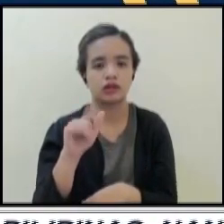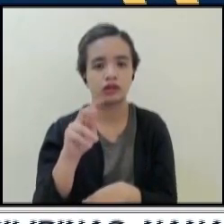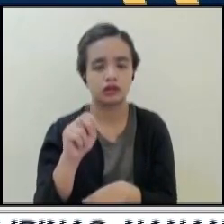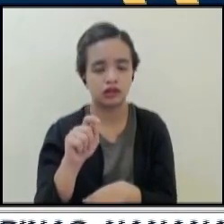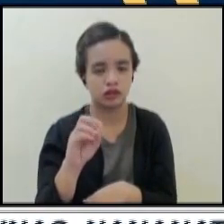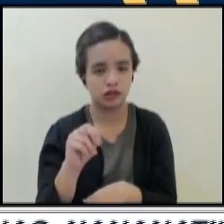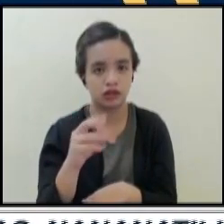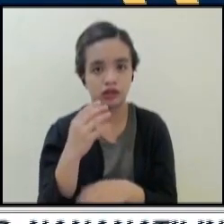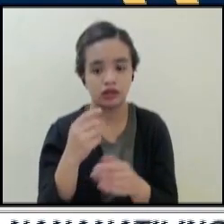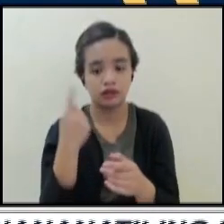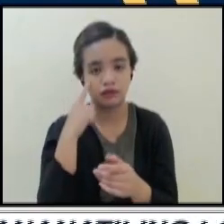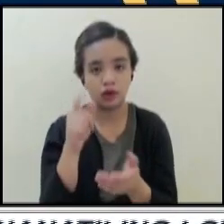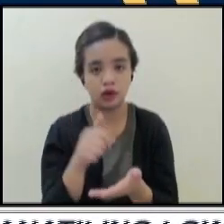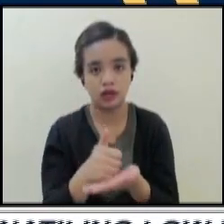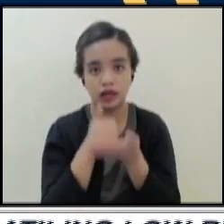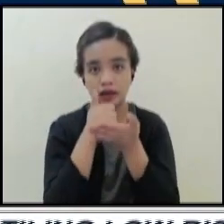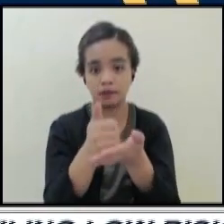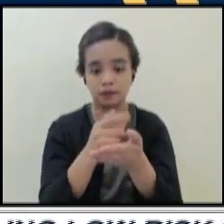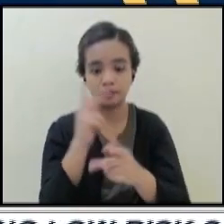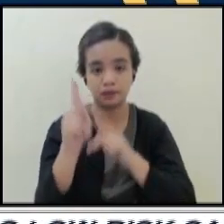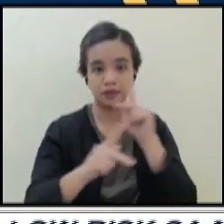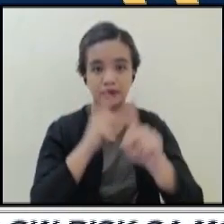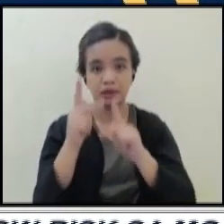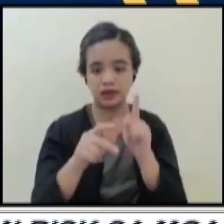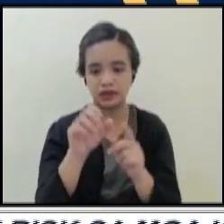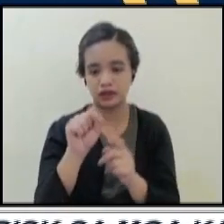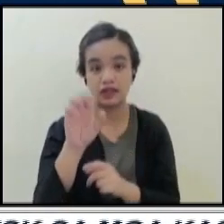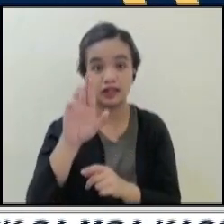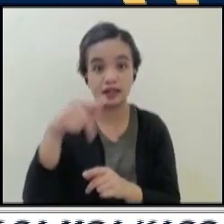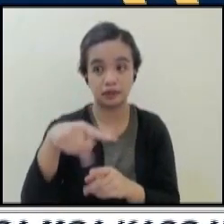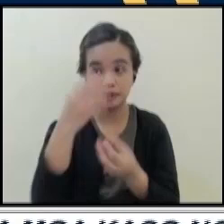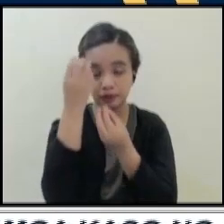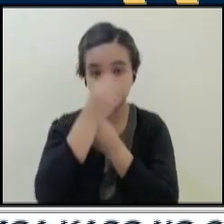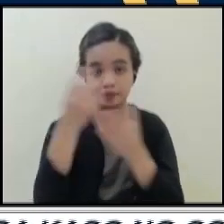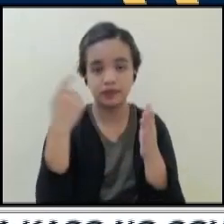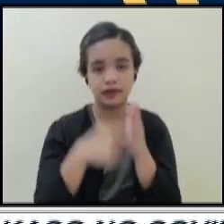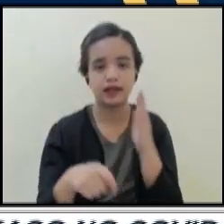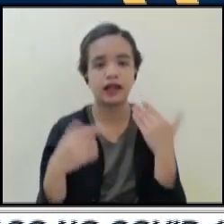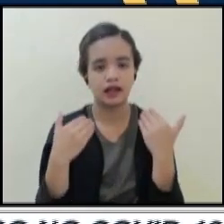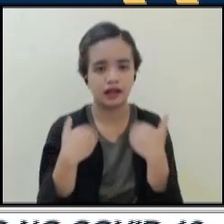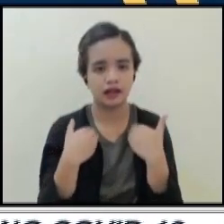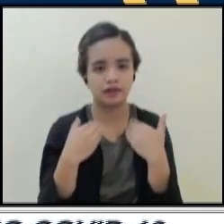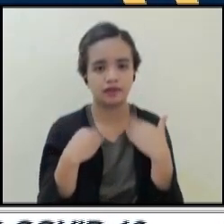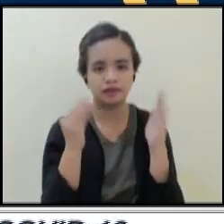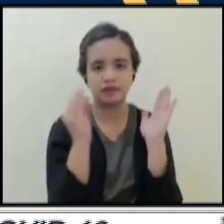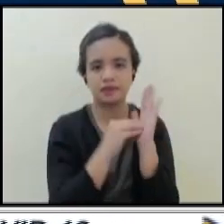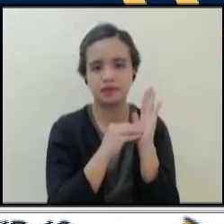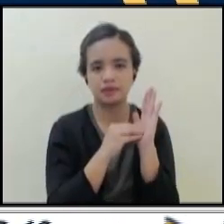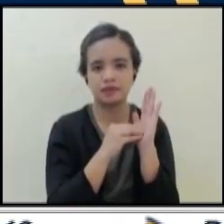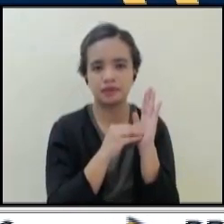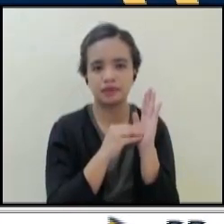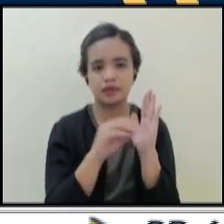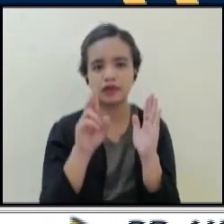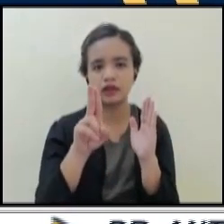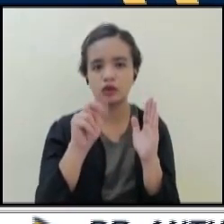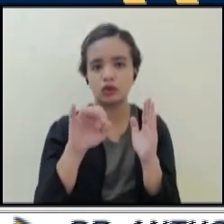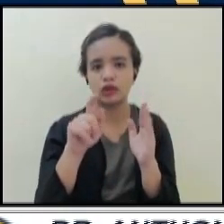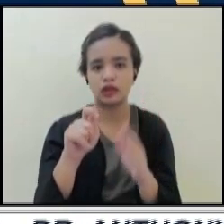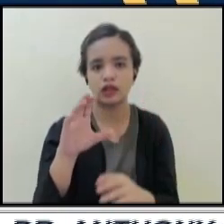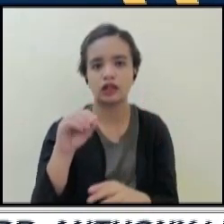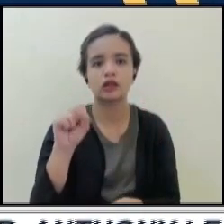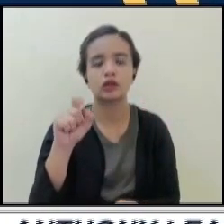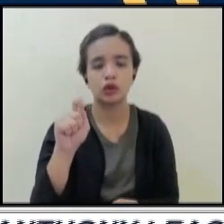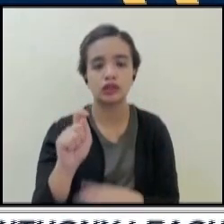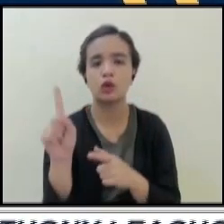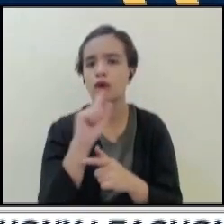consumers, yung lalabas na SRP bulletin natin, meron na tayong ilalagay na unit cost ng mga bilihin. Ibig